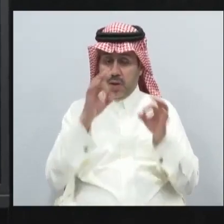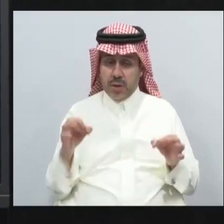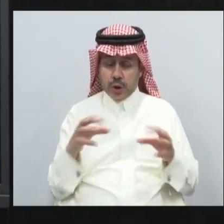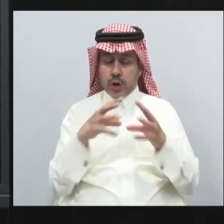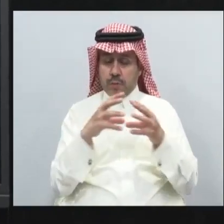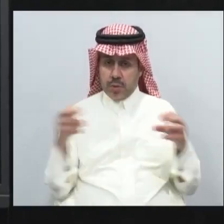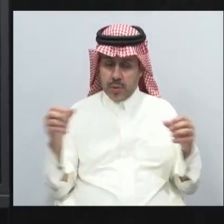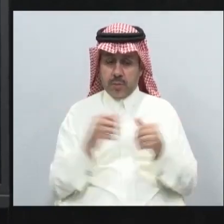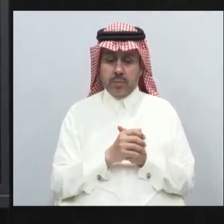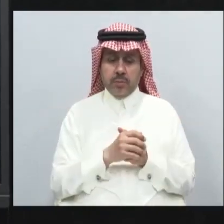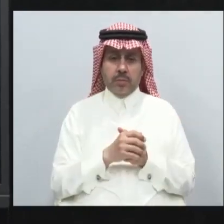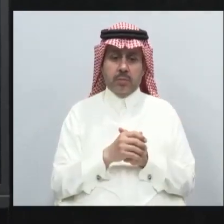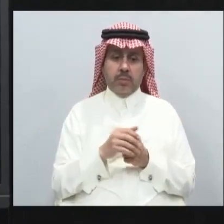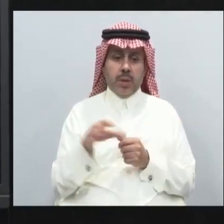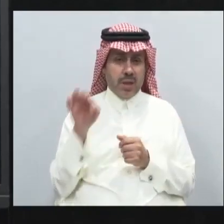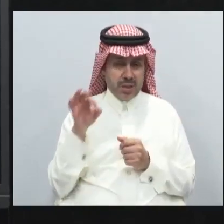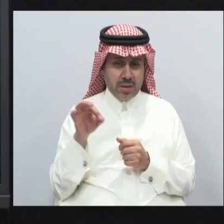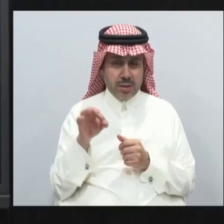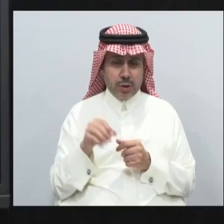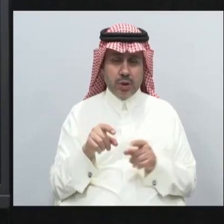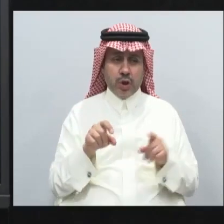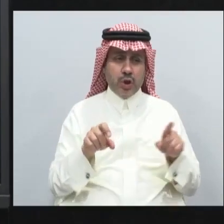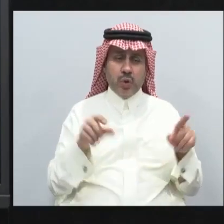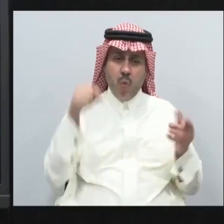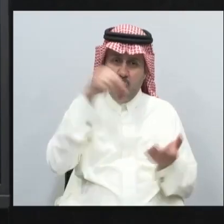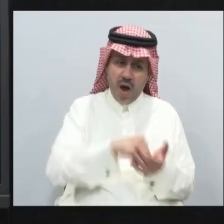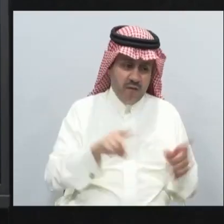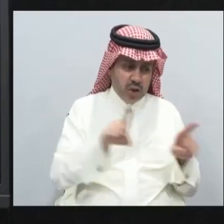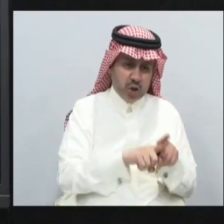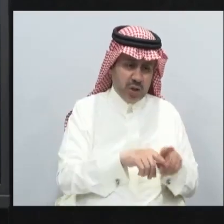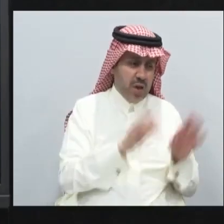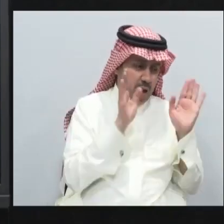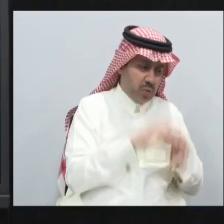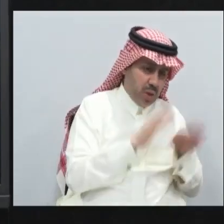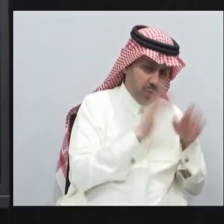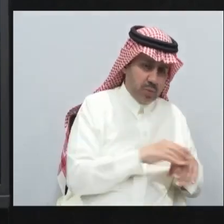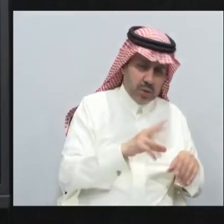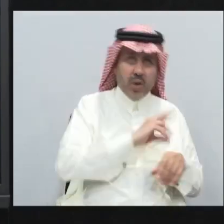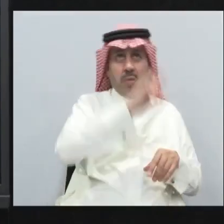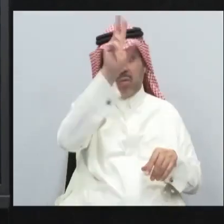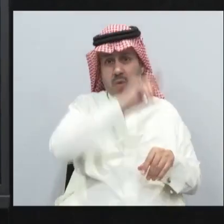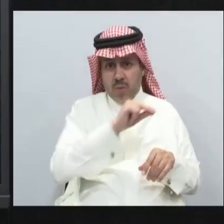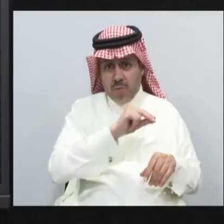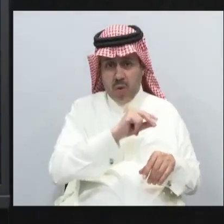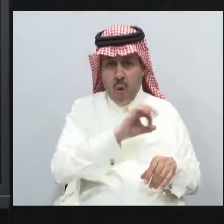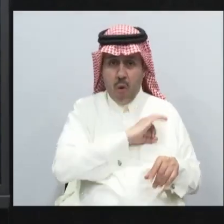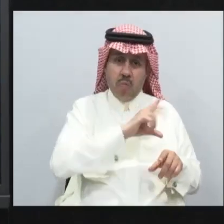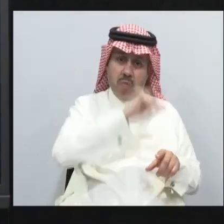اندادا ايش يحبونهم كحب الله والذين امنوا ايش